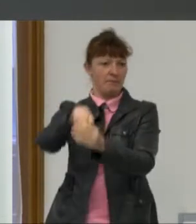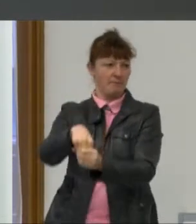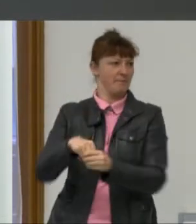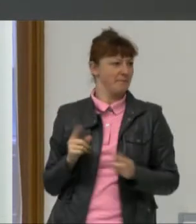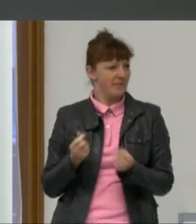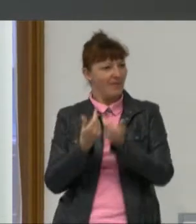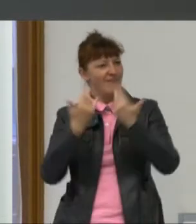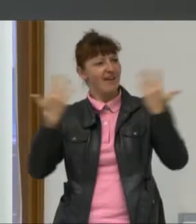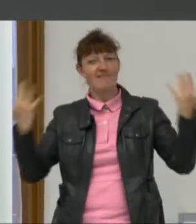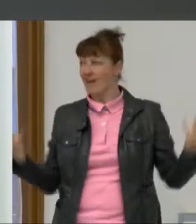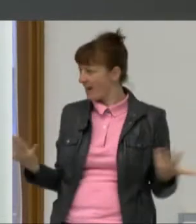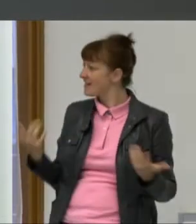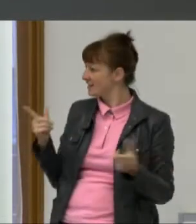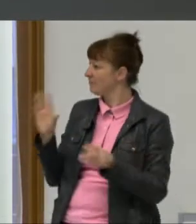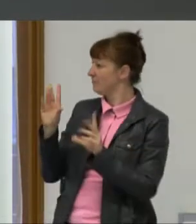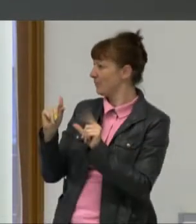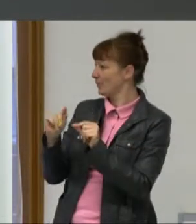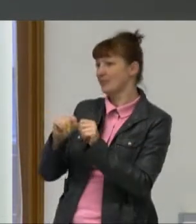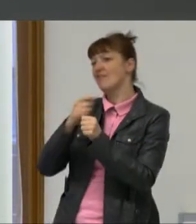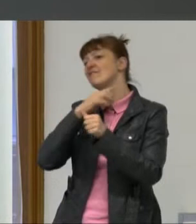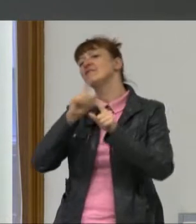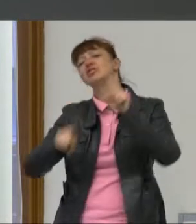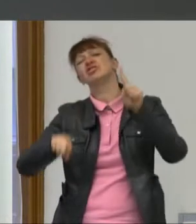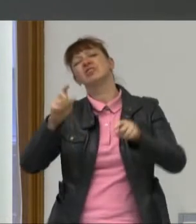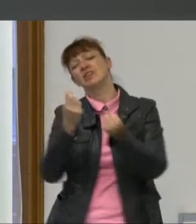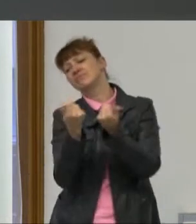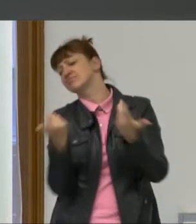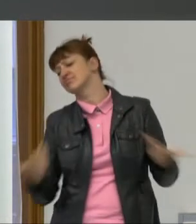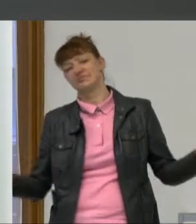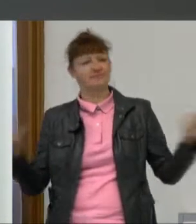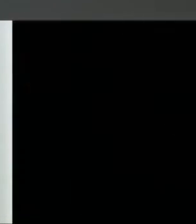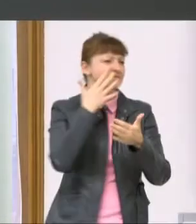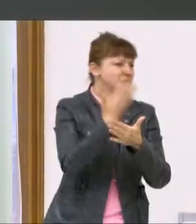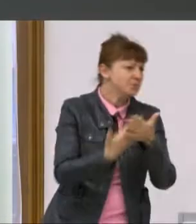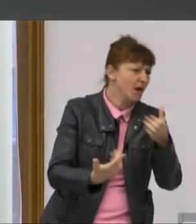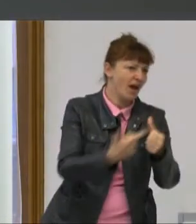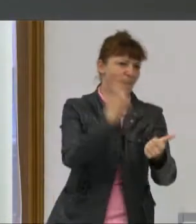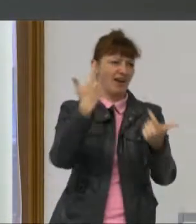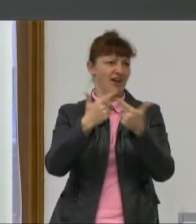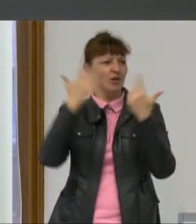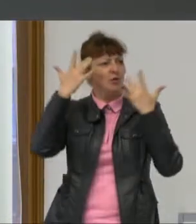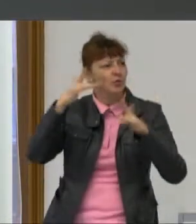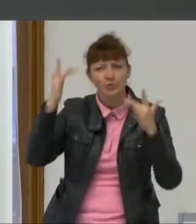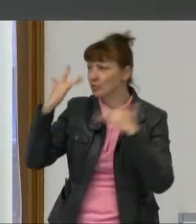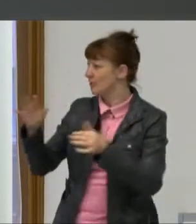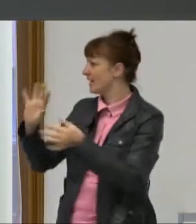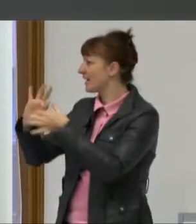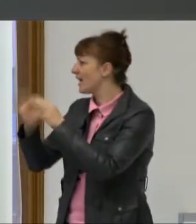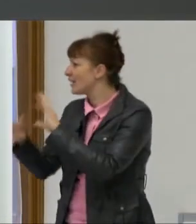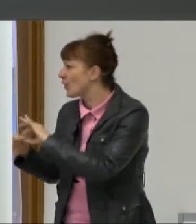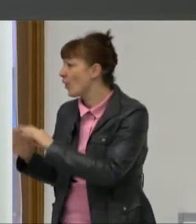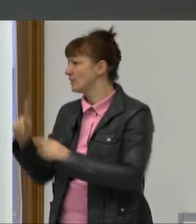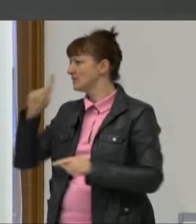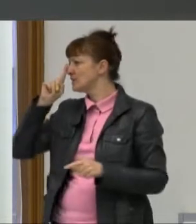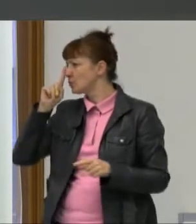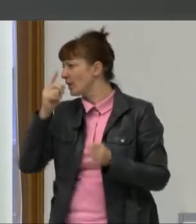ist, wie schon erwähnt, sehr breit zu denken, aufgrund der unterschiedlichsten Aspekte wie Sprache, Kultur, Religion, Geschlecht, Milieu, Sexualität